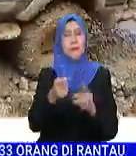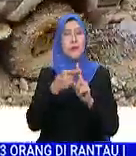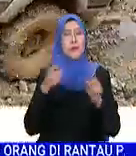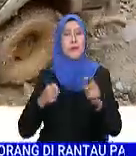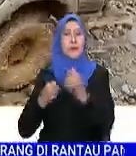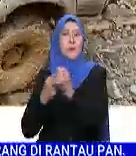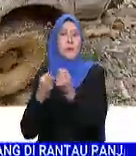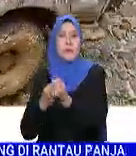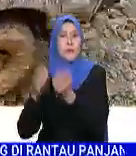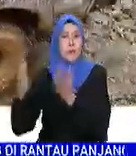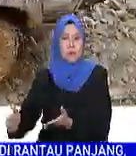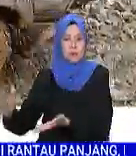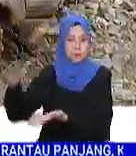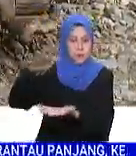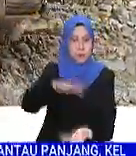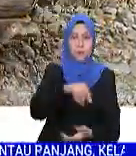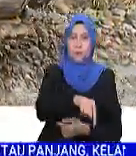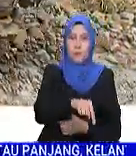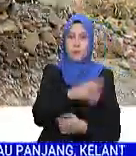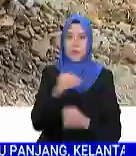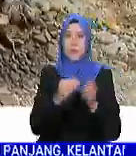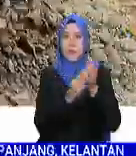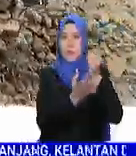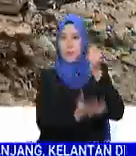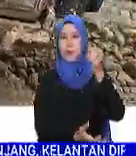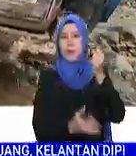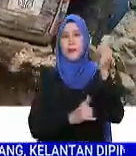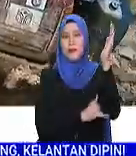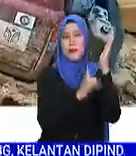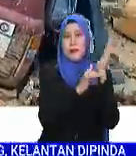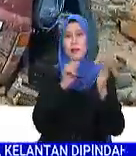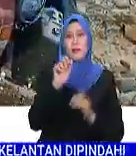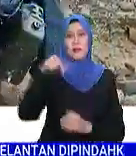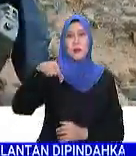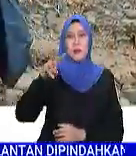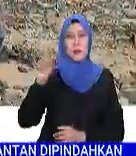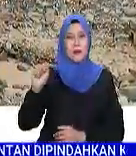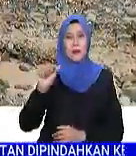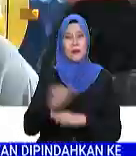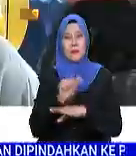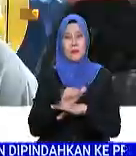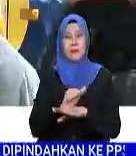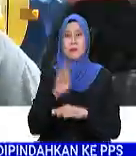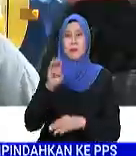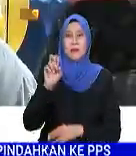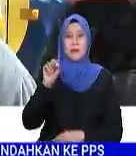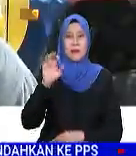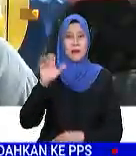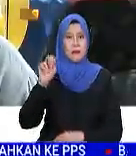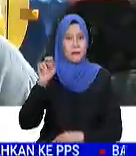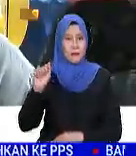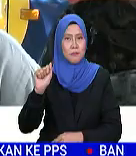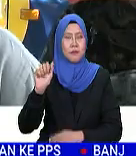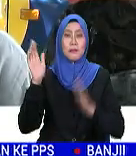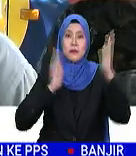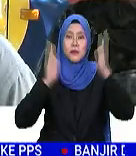daripada sumbangan orang ramai dan juga dana Yayasan Taqwa melalui Persatuan Amal dan Kebajikan Bencana Malaysia. Kami bawa ke